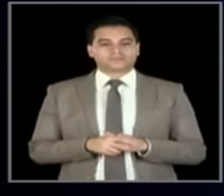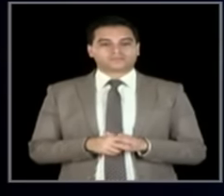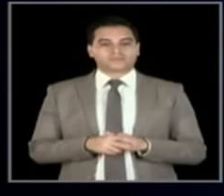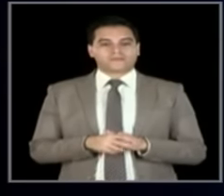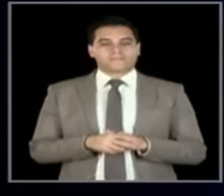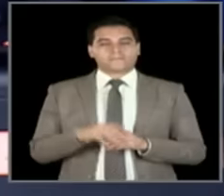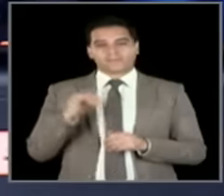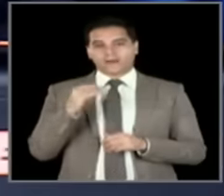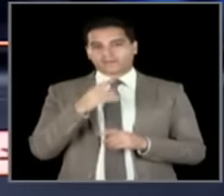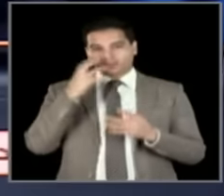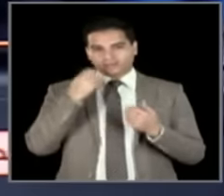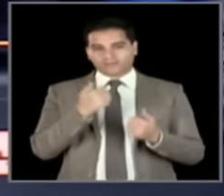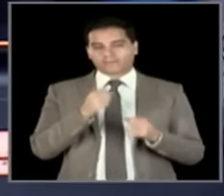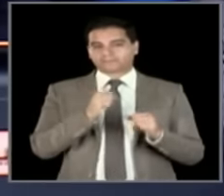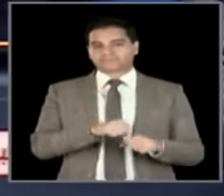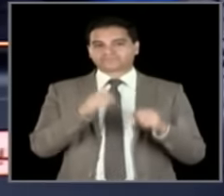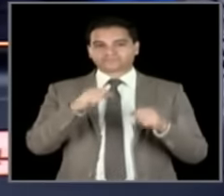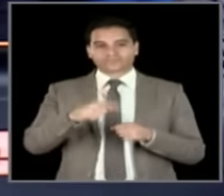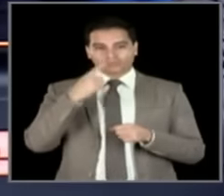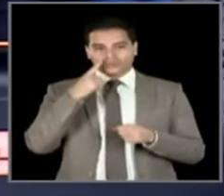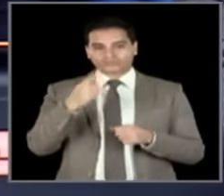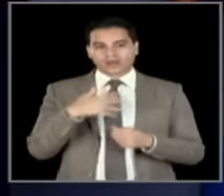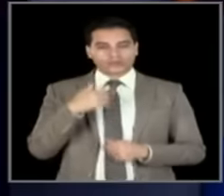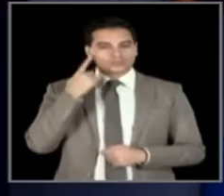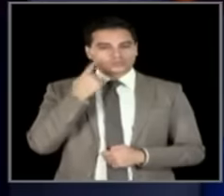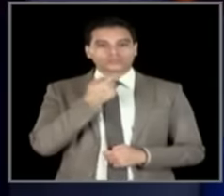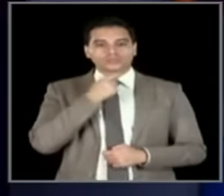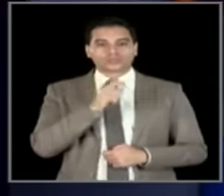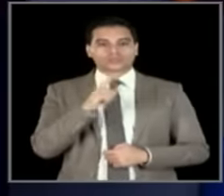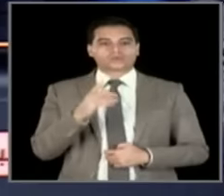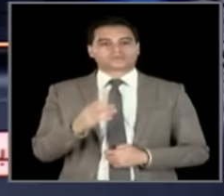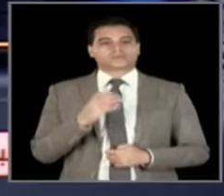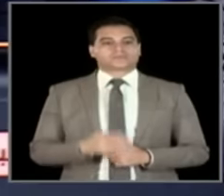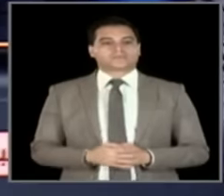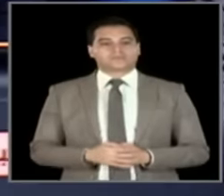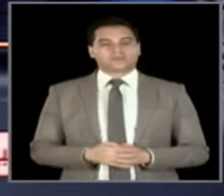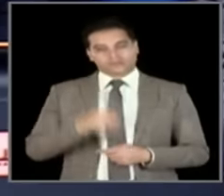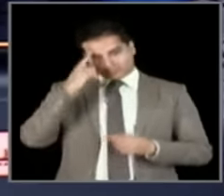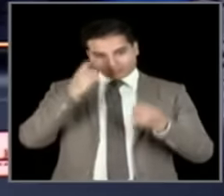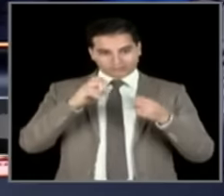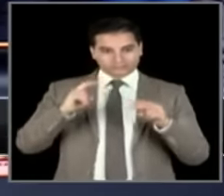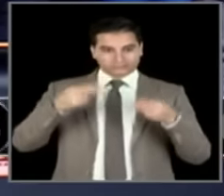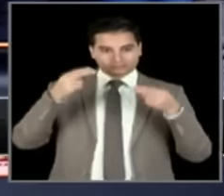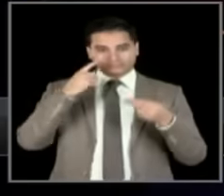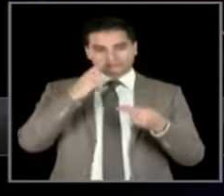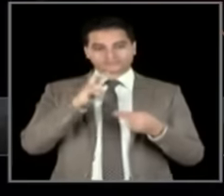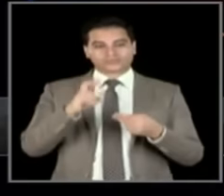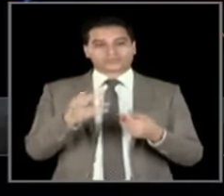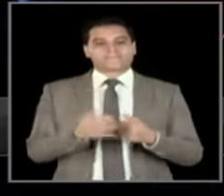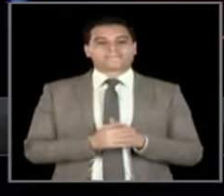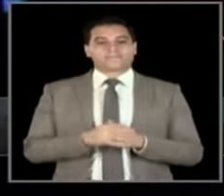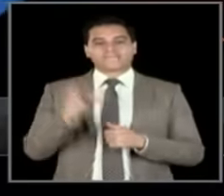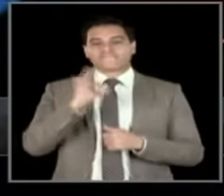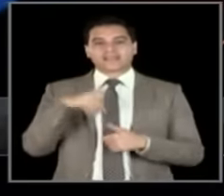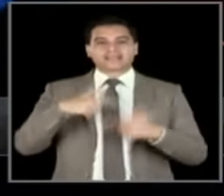محمد مسعد. تمام إبراهيم البدري، عايز الإجابات بصوت واضح. تمام. تحت الضغط كاونتر.